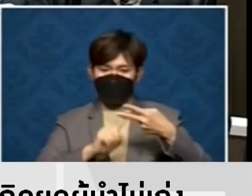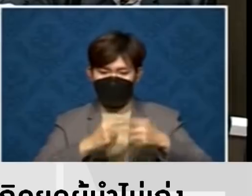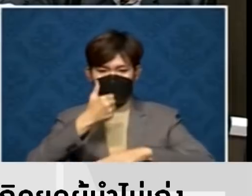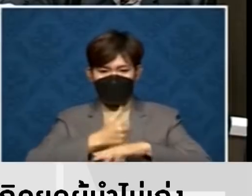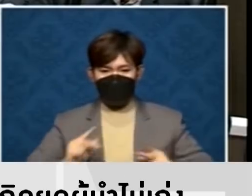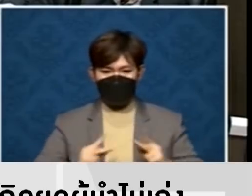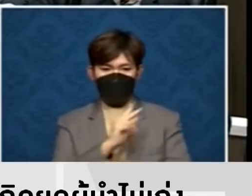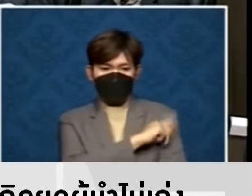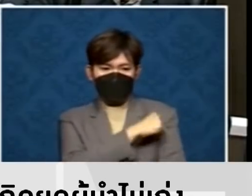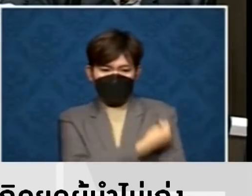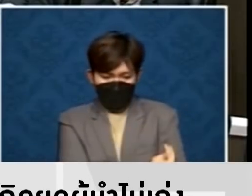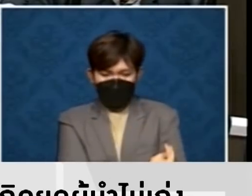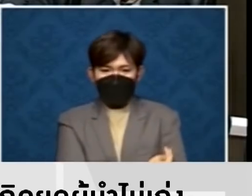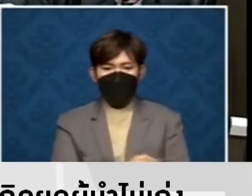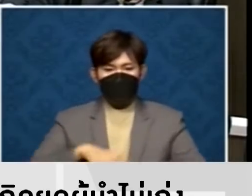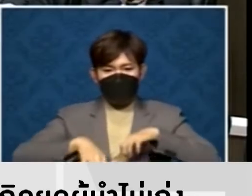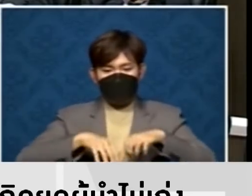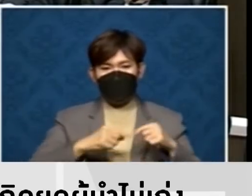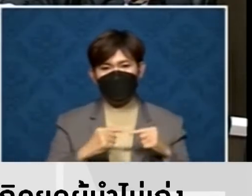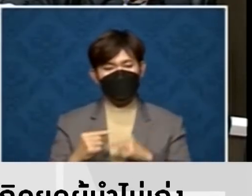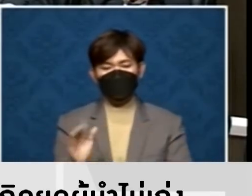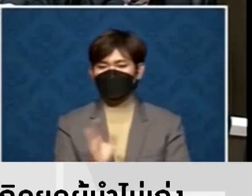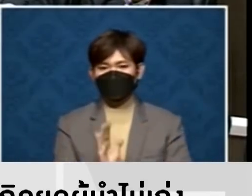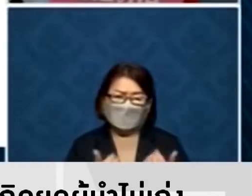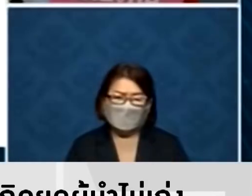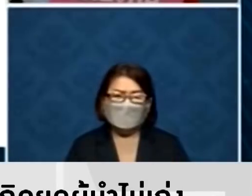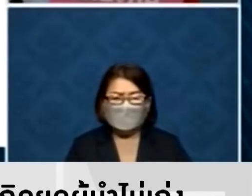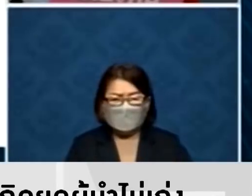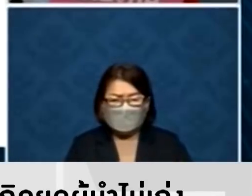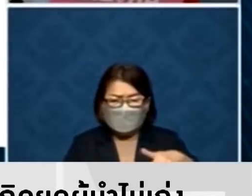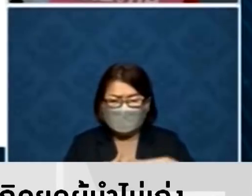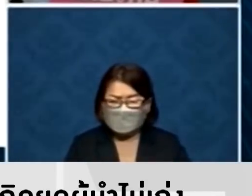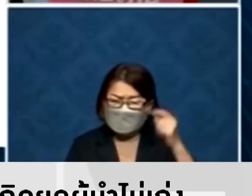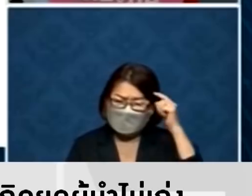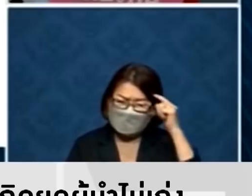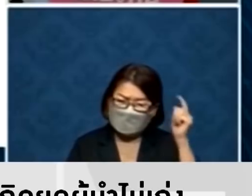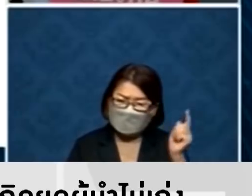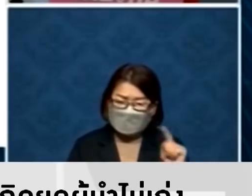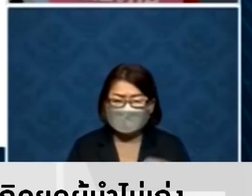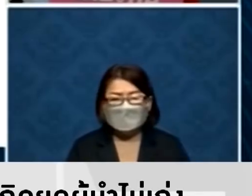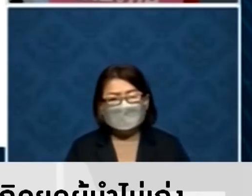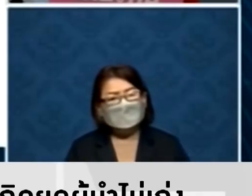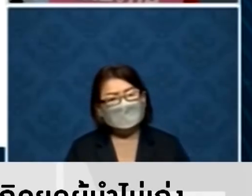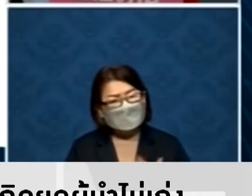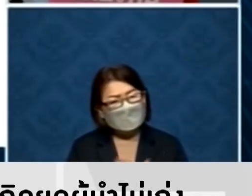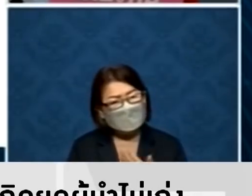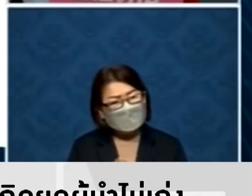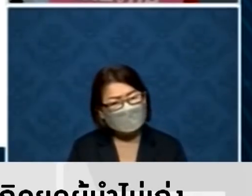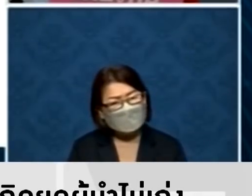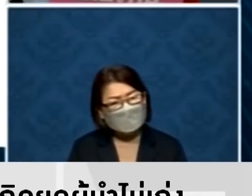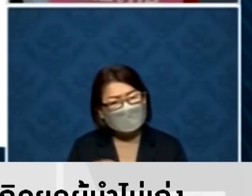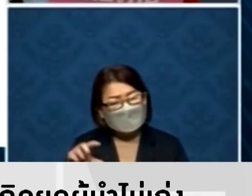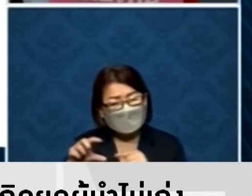ประเทศต่อไปค่ะโอ้โหนี่ผมยังไม่ได้ฟังเนี่ยรวมจาก